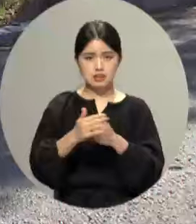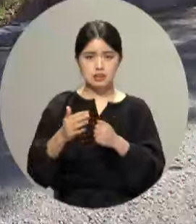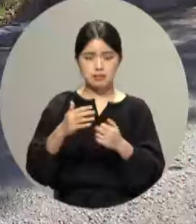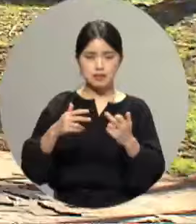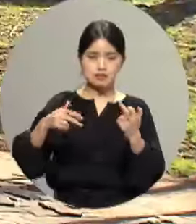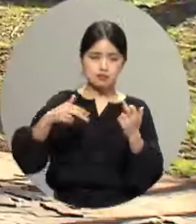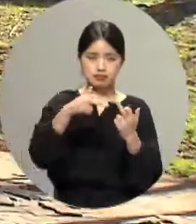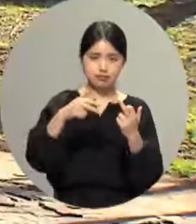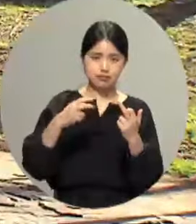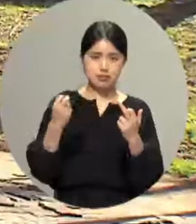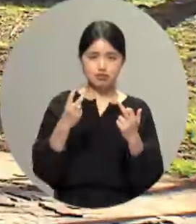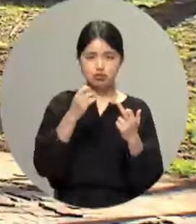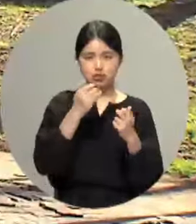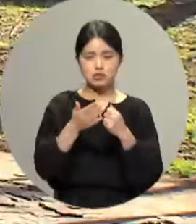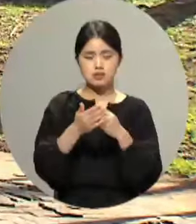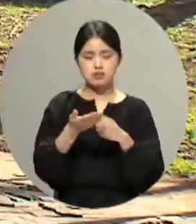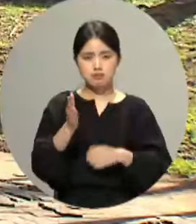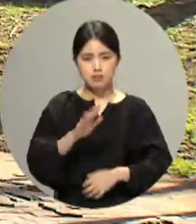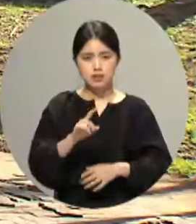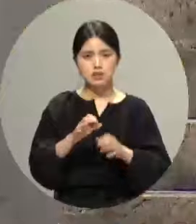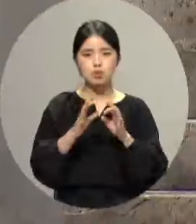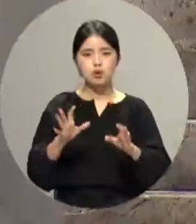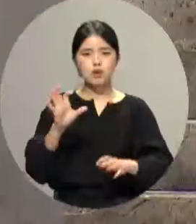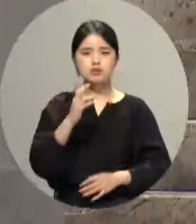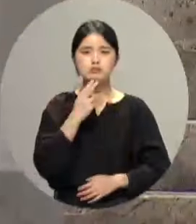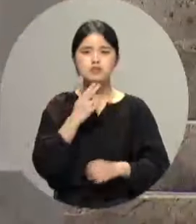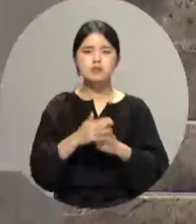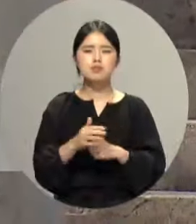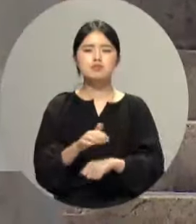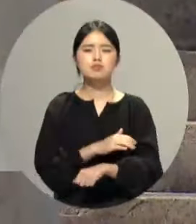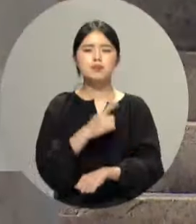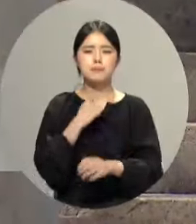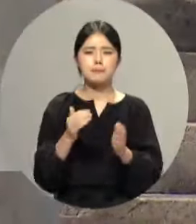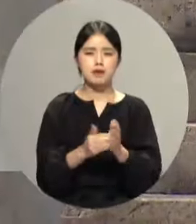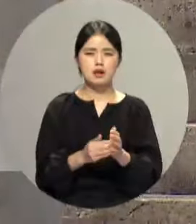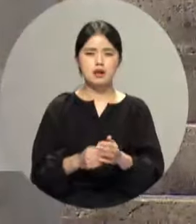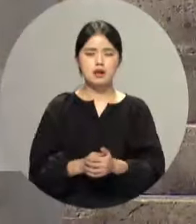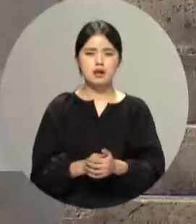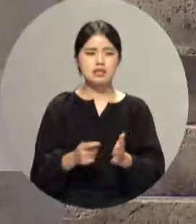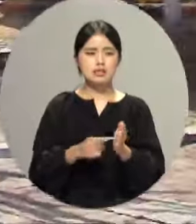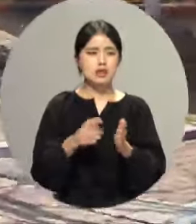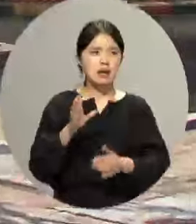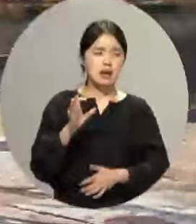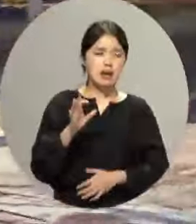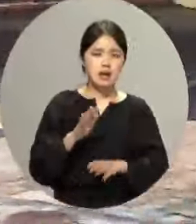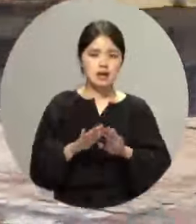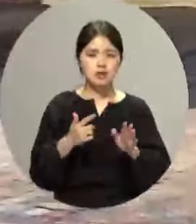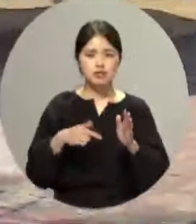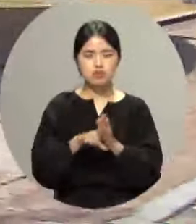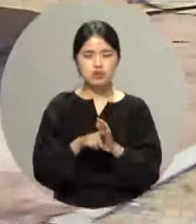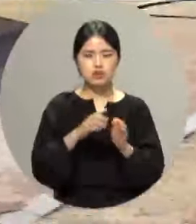잤지만 그동안 화장실이 없어 불편이 컸던 공원 급한를 보기